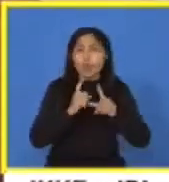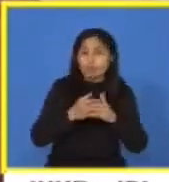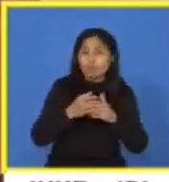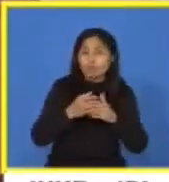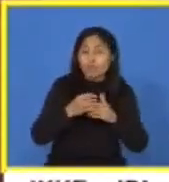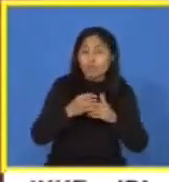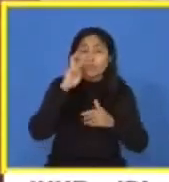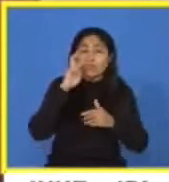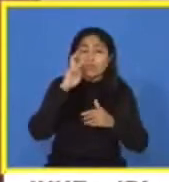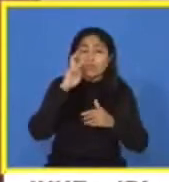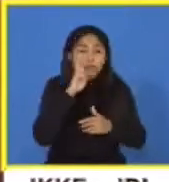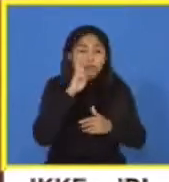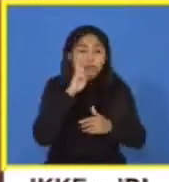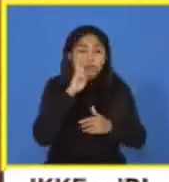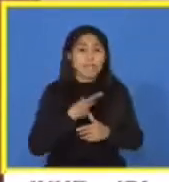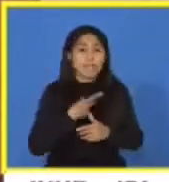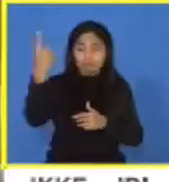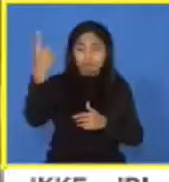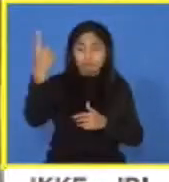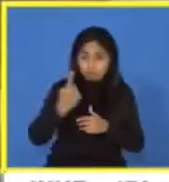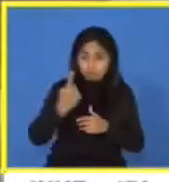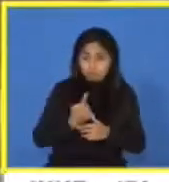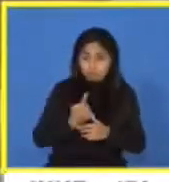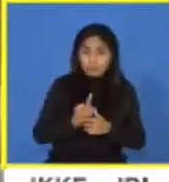tiba ini membawa